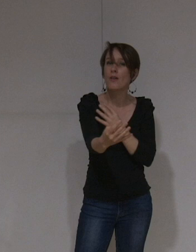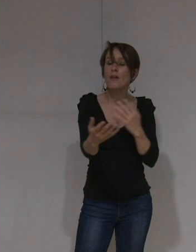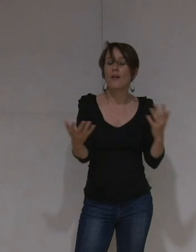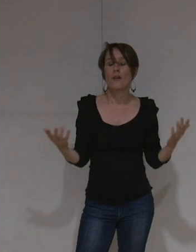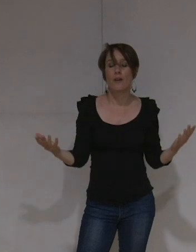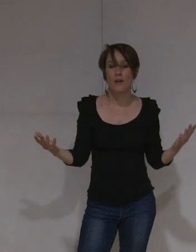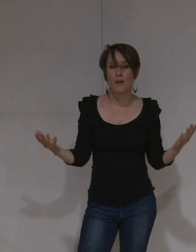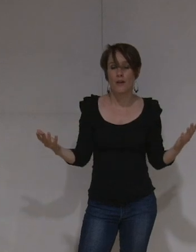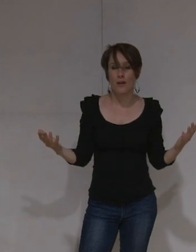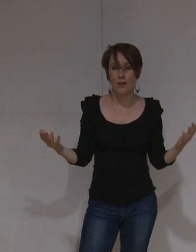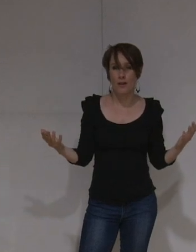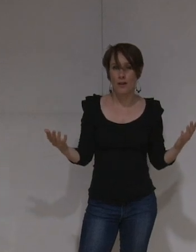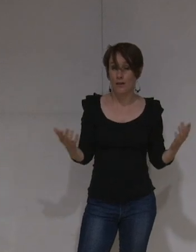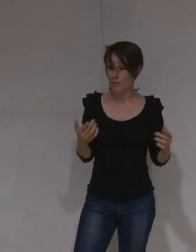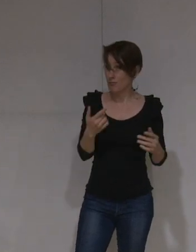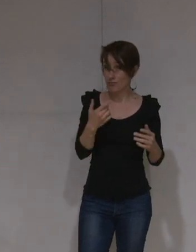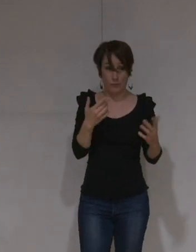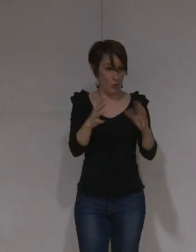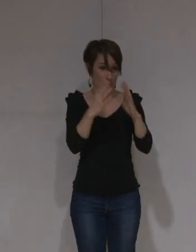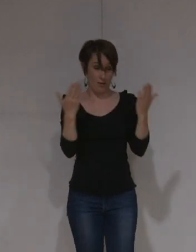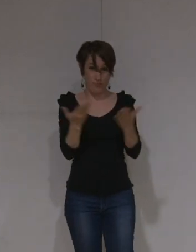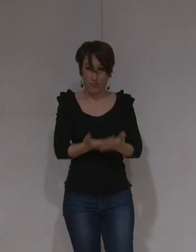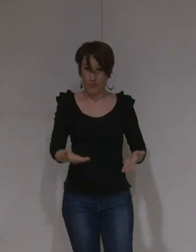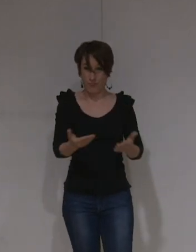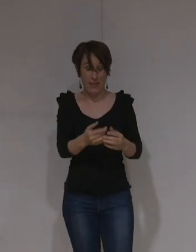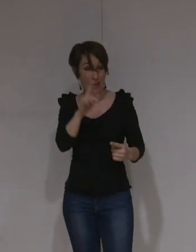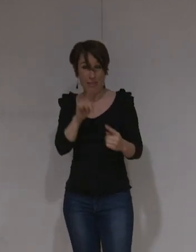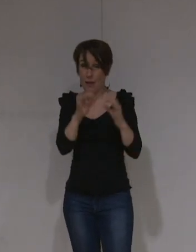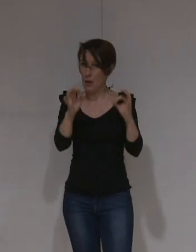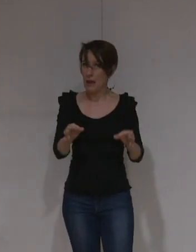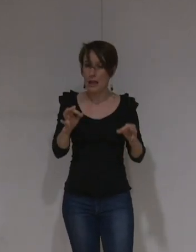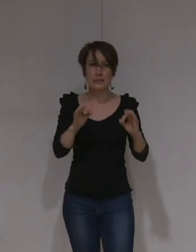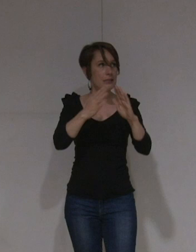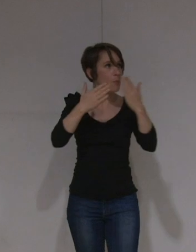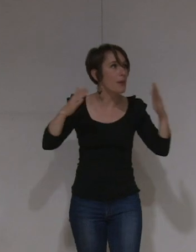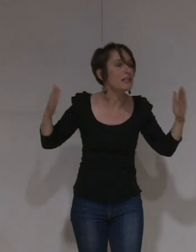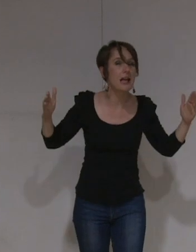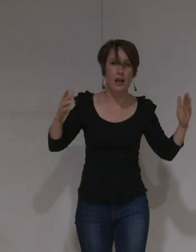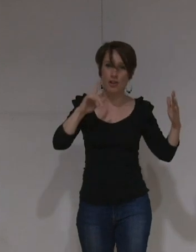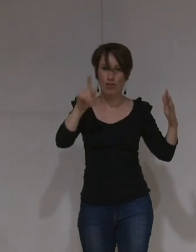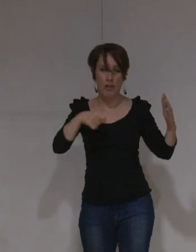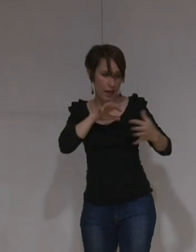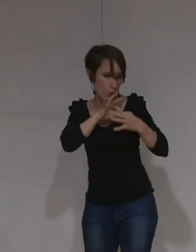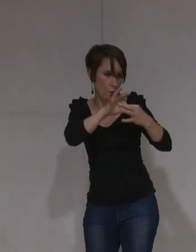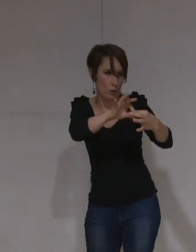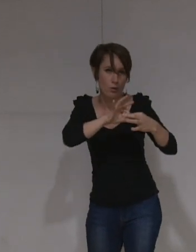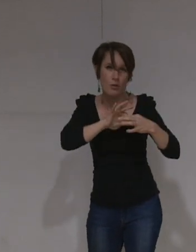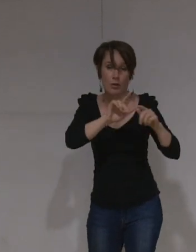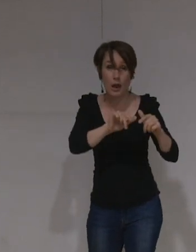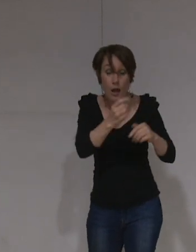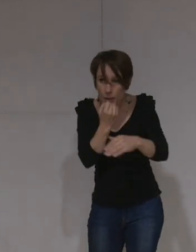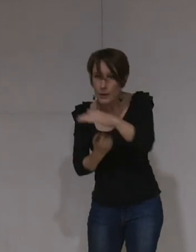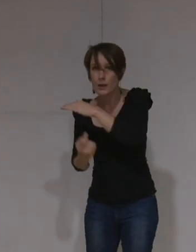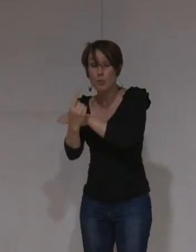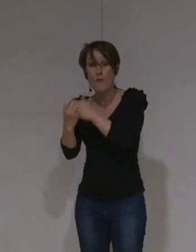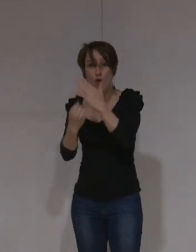finalement de thèmes classiques ceux du paysage ce du rapport à la nature et en même temps une un nouveau langage qui se